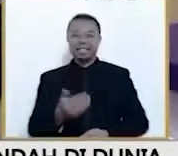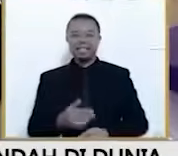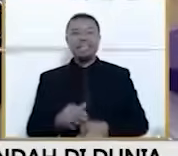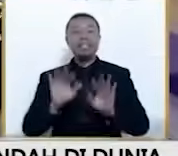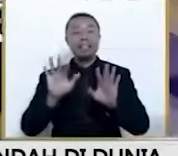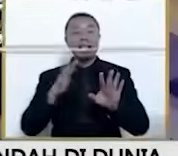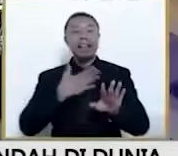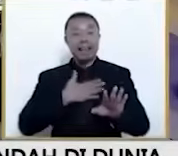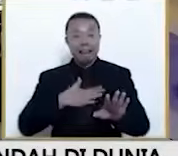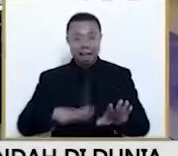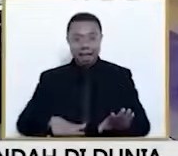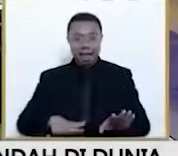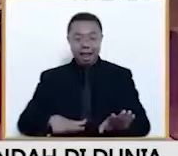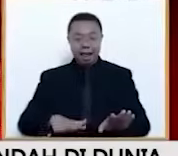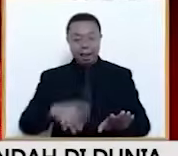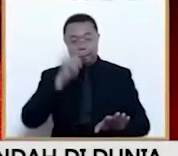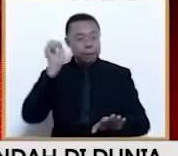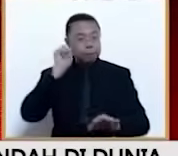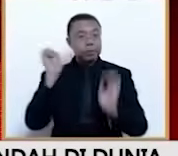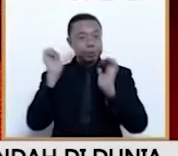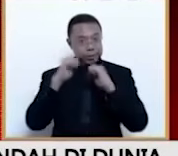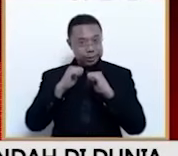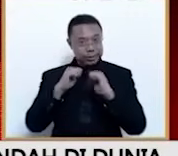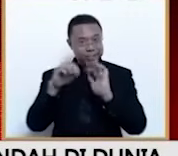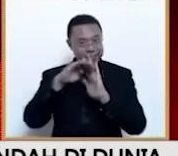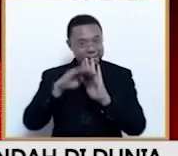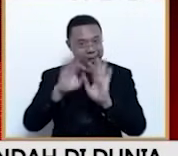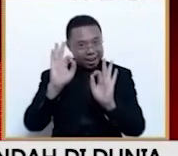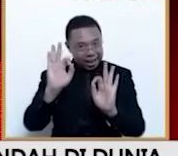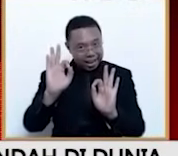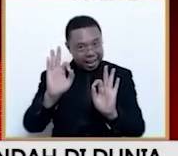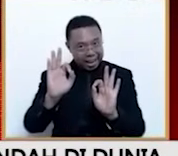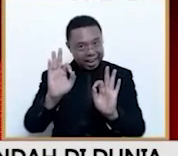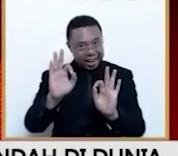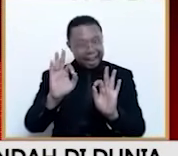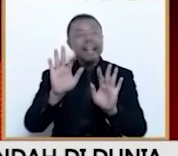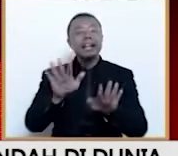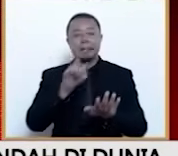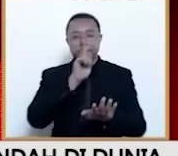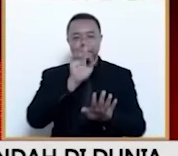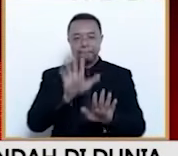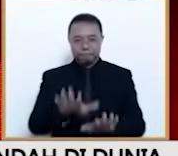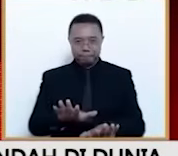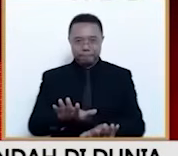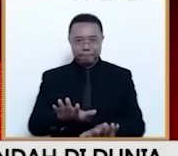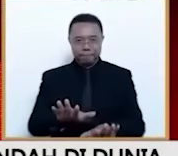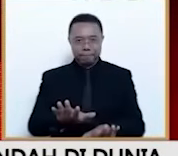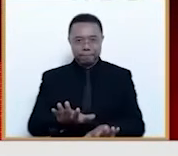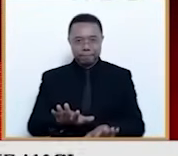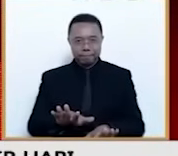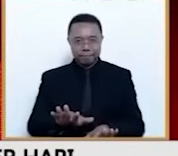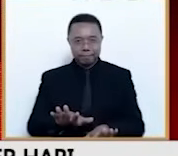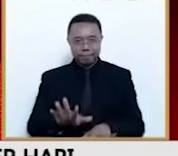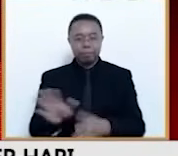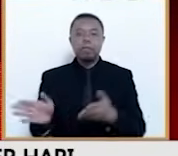Harap tenang lebih dahulu. Bapak Ibu, sepakat dengan peraturan, kita tidak akan lanjutkan kalau tidak taat. Terima